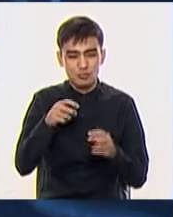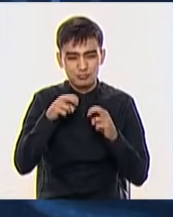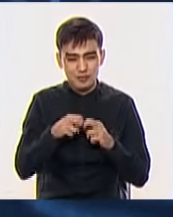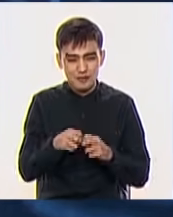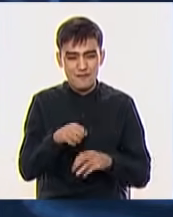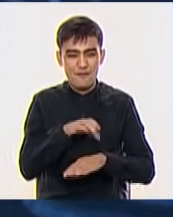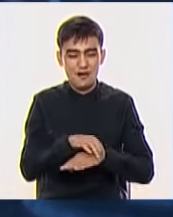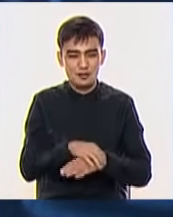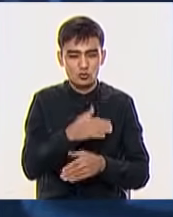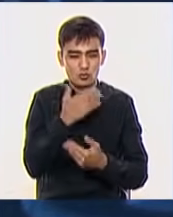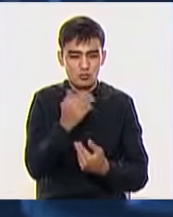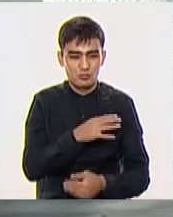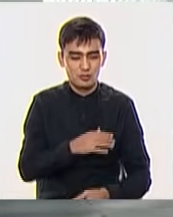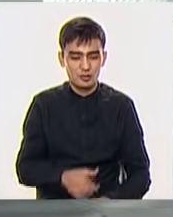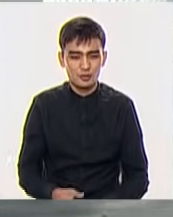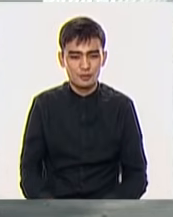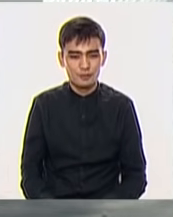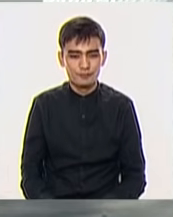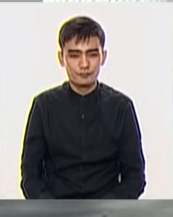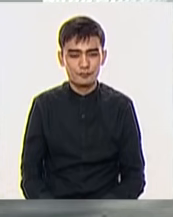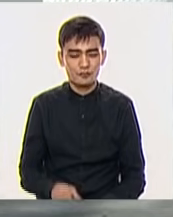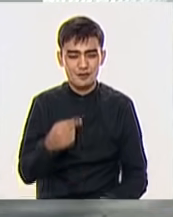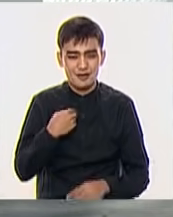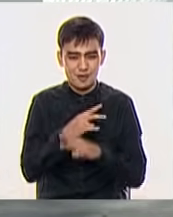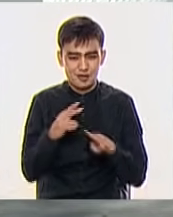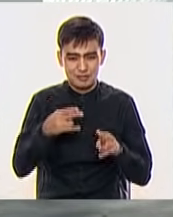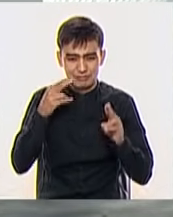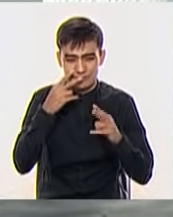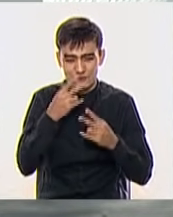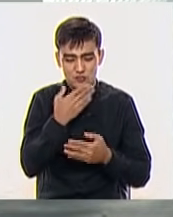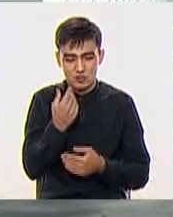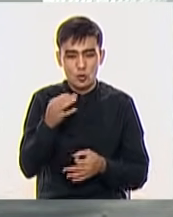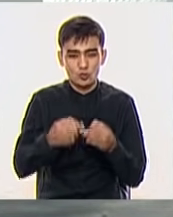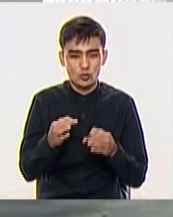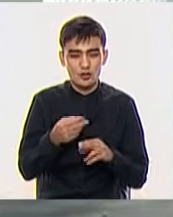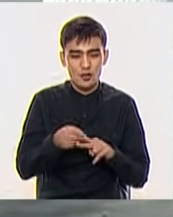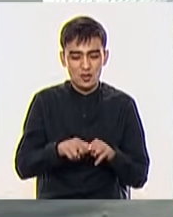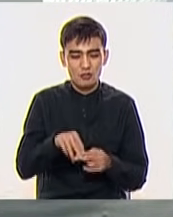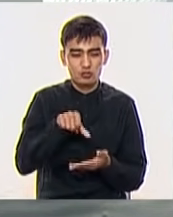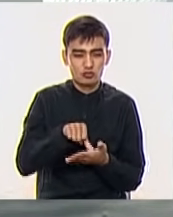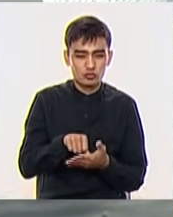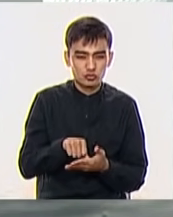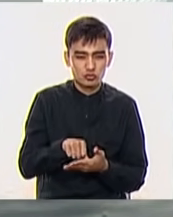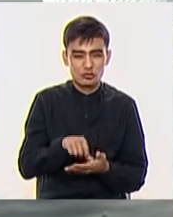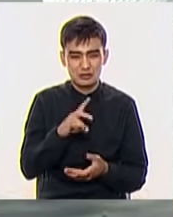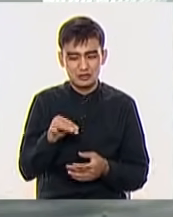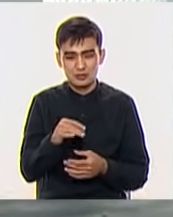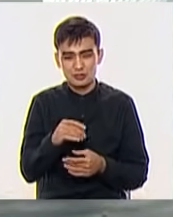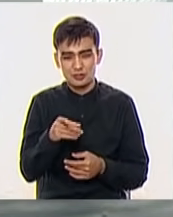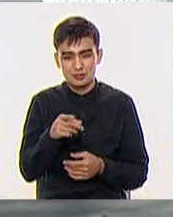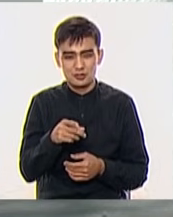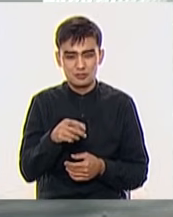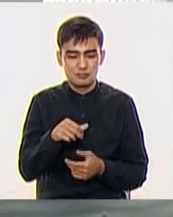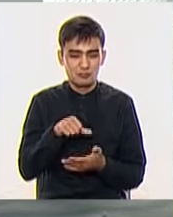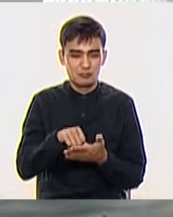разбирательства фактически не было. Я никогда не видела, чтобы судья не препятствовала в проведении